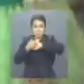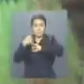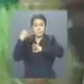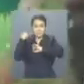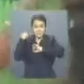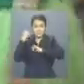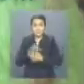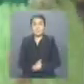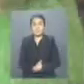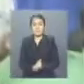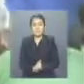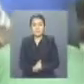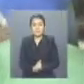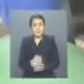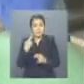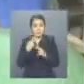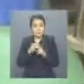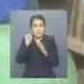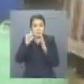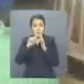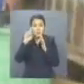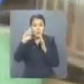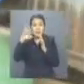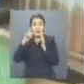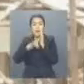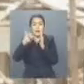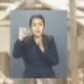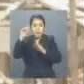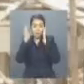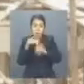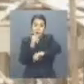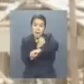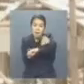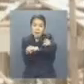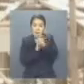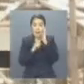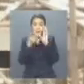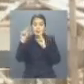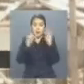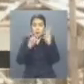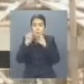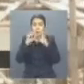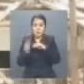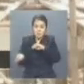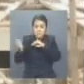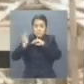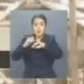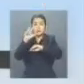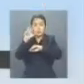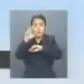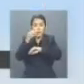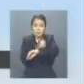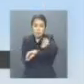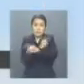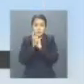โดยนายสุรชัยรอดทอดผู้ใช้แรงงานในจังหวัดนครสวรรค์บอกนะคะว่าแม้จะมีการปรับค่าแรงขึ้นเป็นวันละ300บาทตามที่รัฐบาล